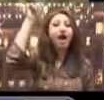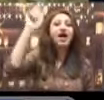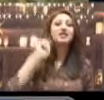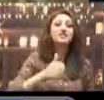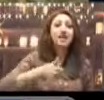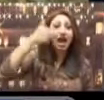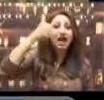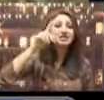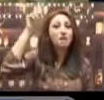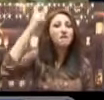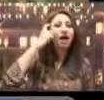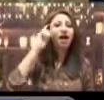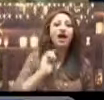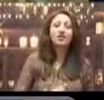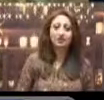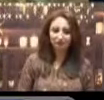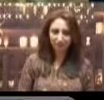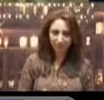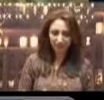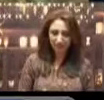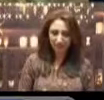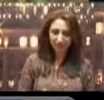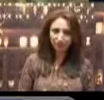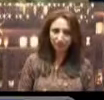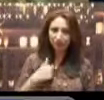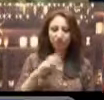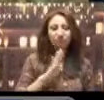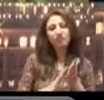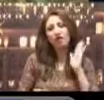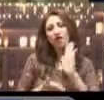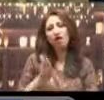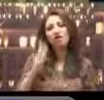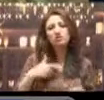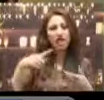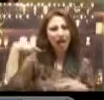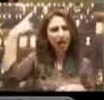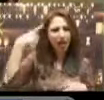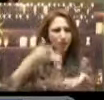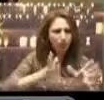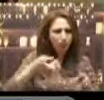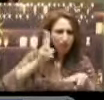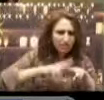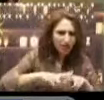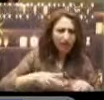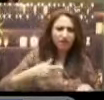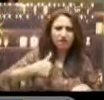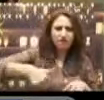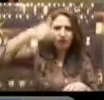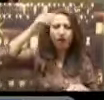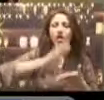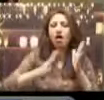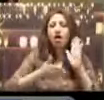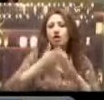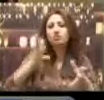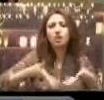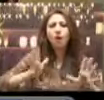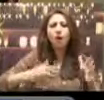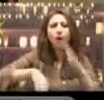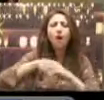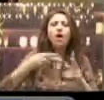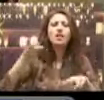الله. فبس قعدت بقى يعني خلاص يعني في الفتره دي نسيت حلم الكوره وبدات. بطلت تلعب كوره خالص؟ بطلت العب كوره